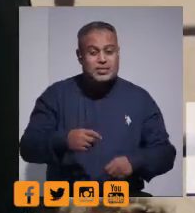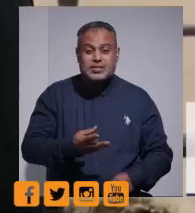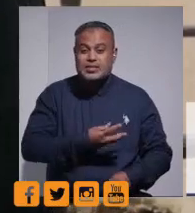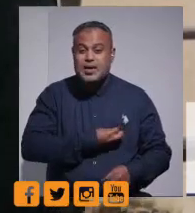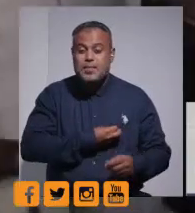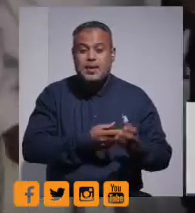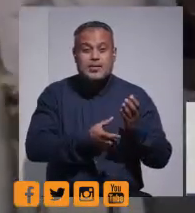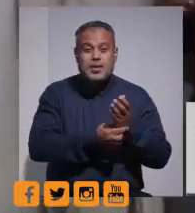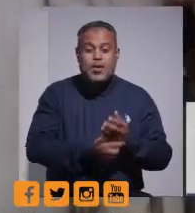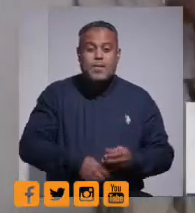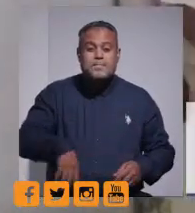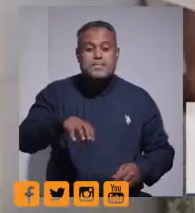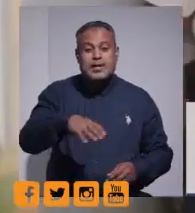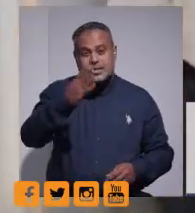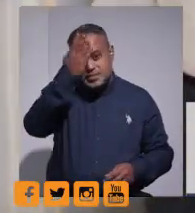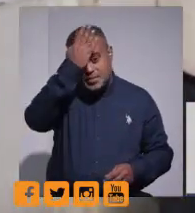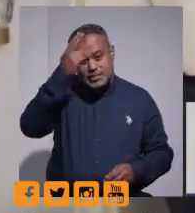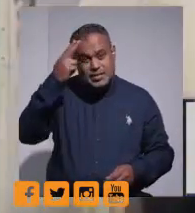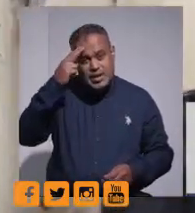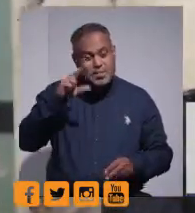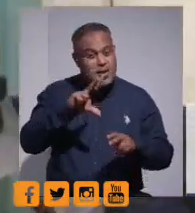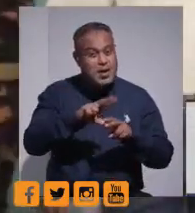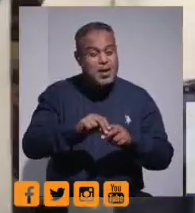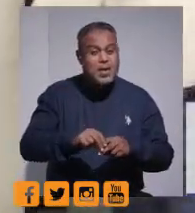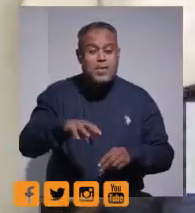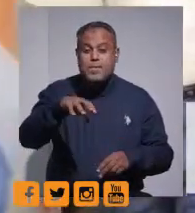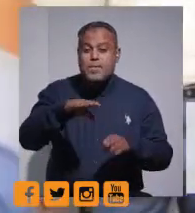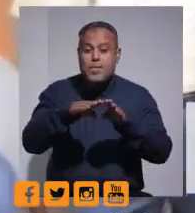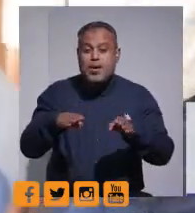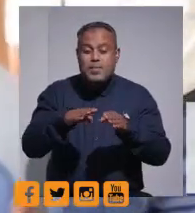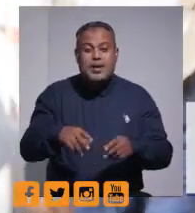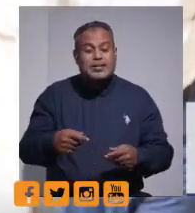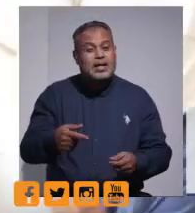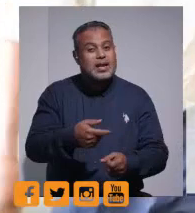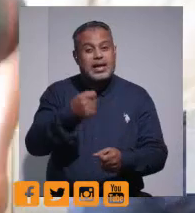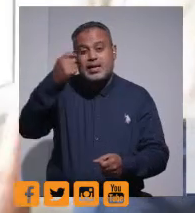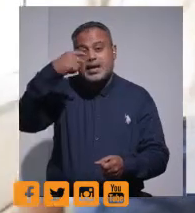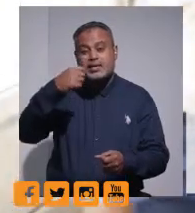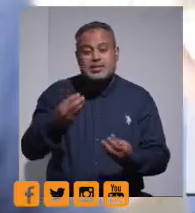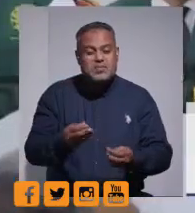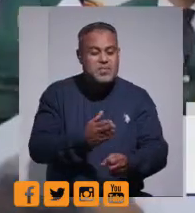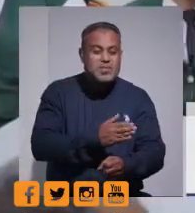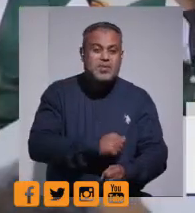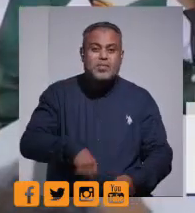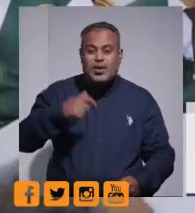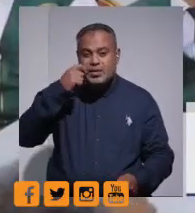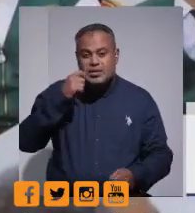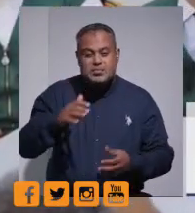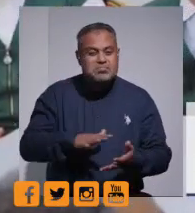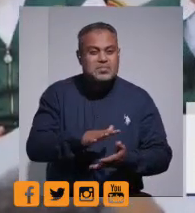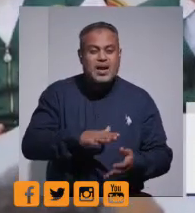الاغاثه لاقامه المخيمات العلاجيه للتخفيف من معاناه المواطنين في ظل الظروف التي تمر بها البلد